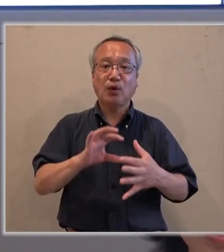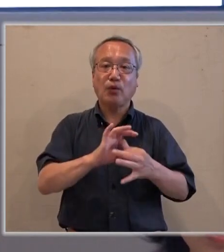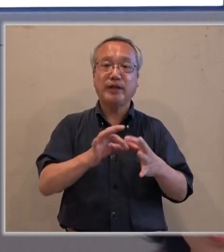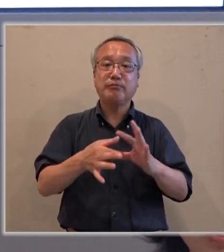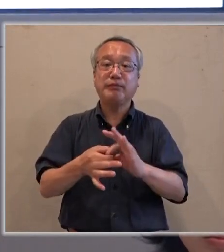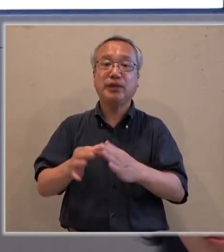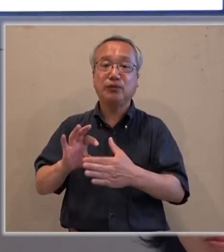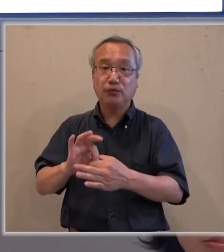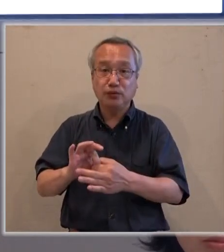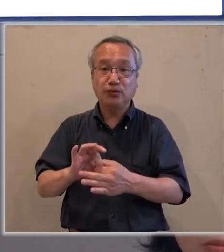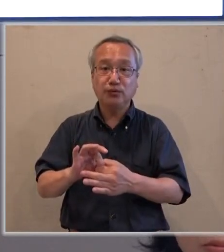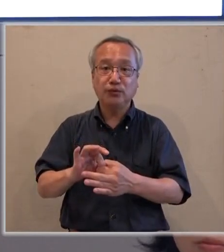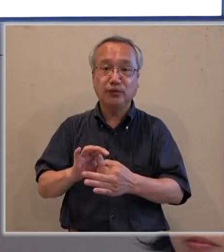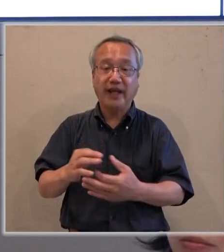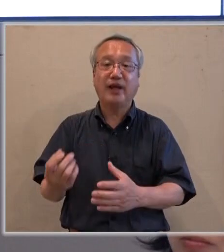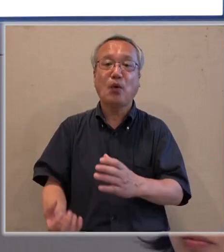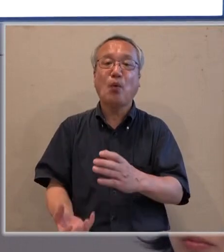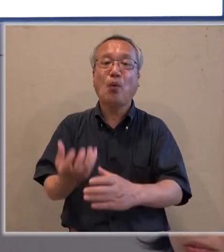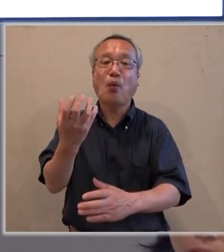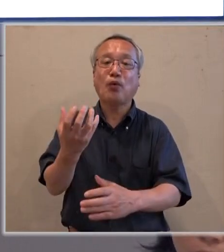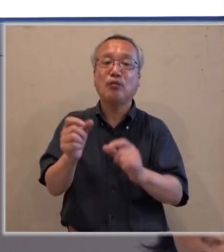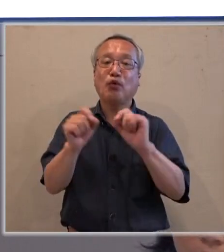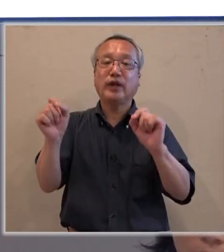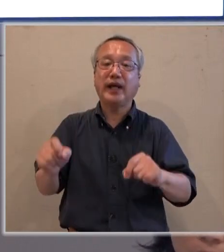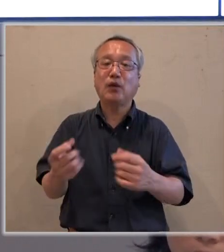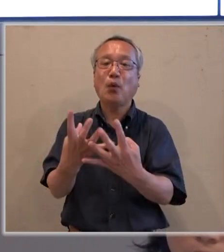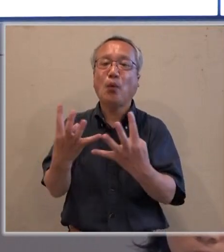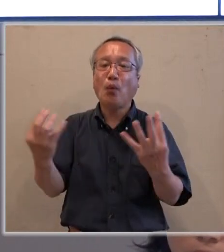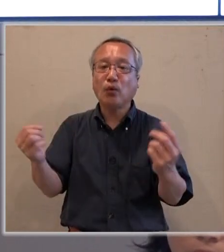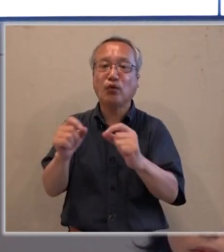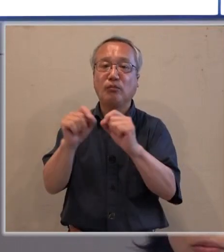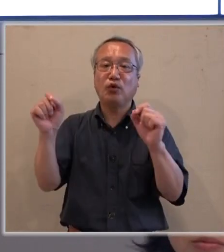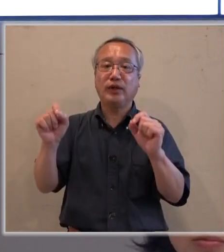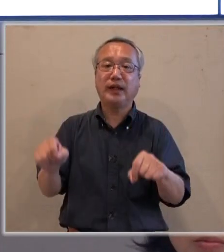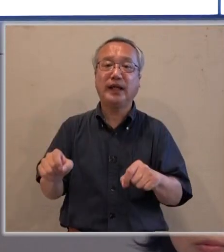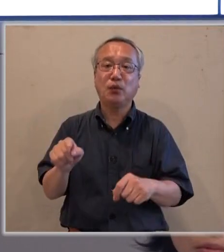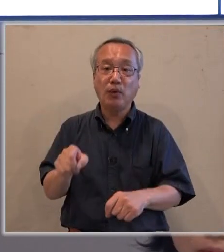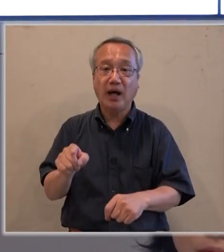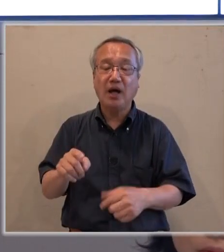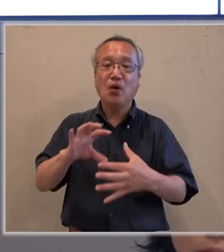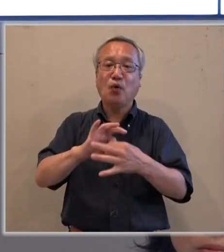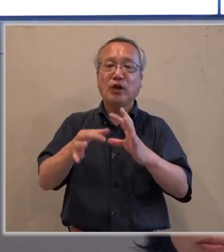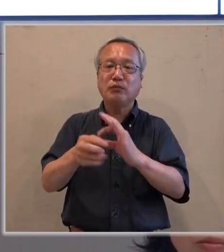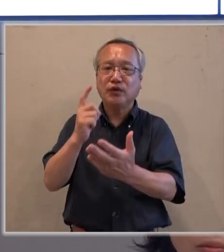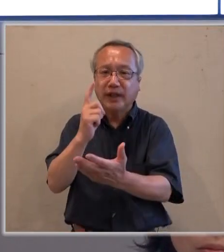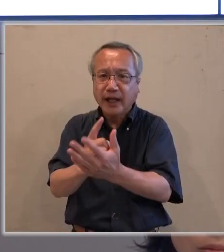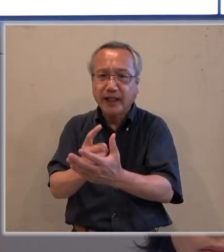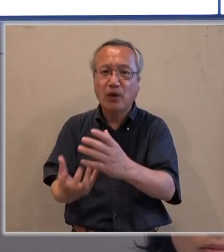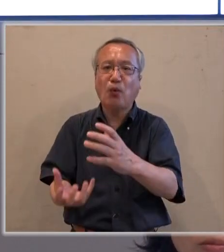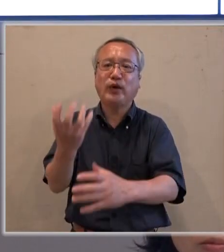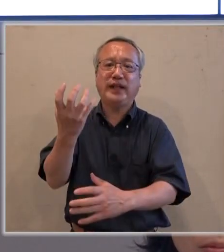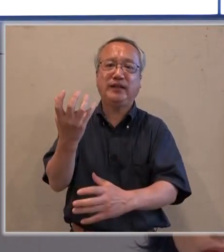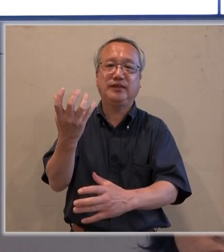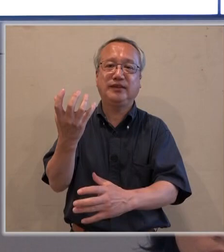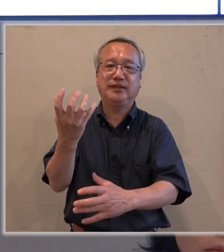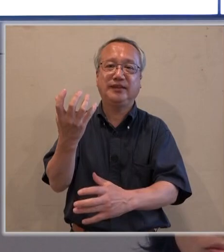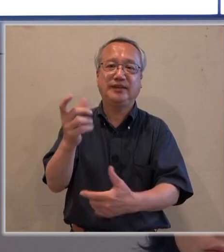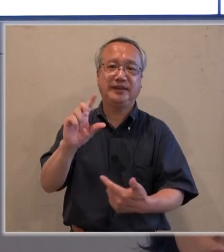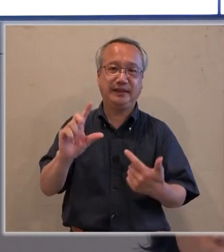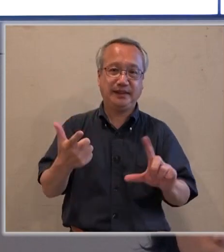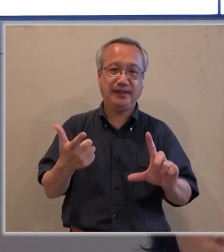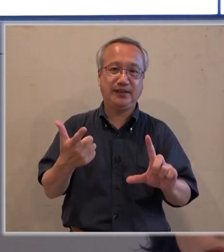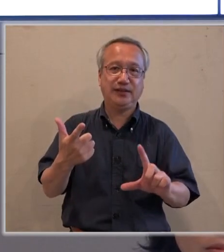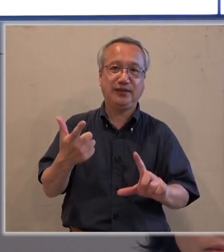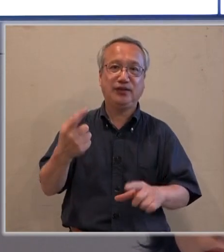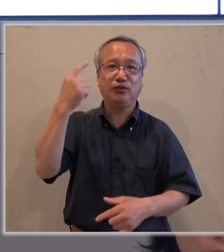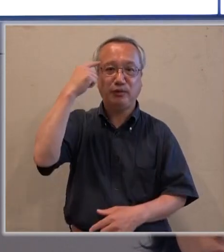ックで生じる問題のおそらく多くの問題というのはオリンピックだけで起きている問題ではないと僕は思っているというところがあ